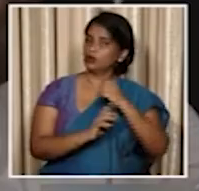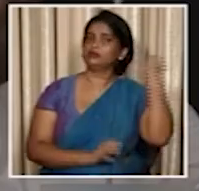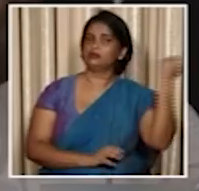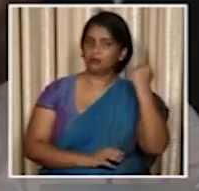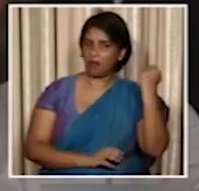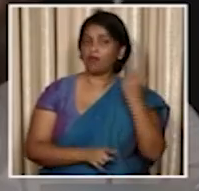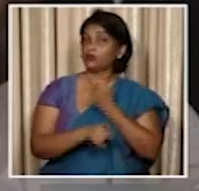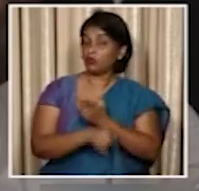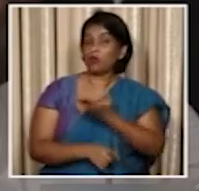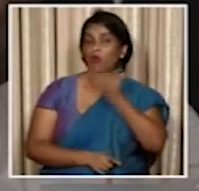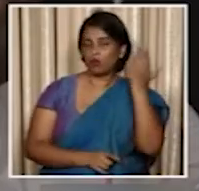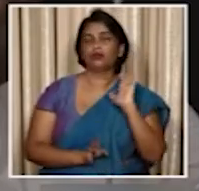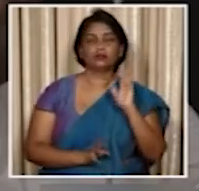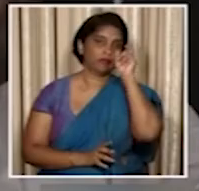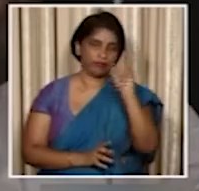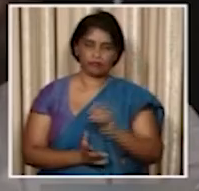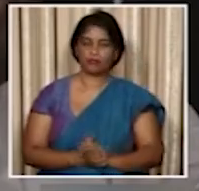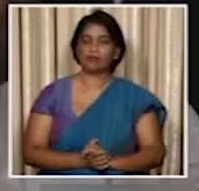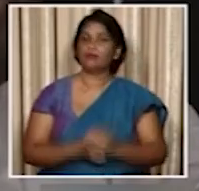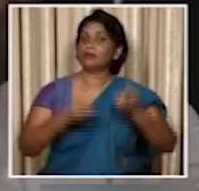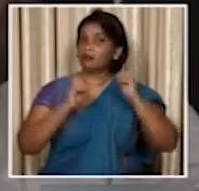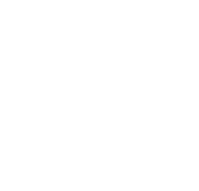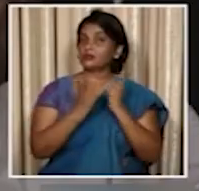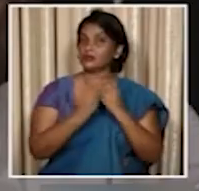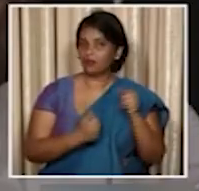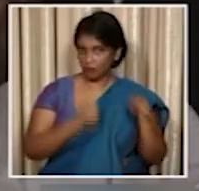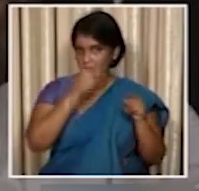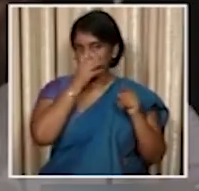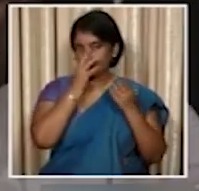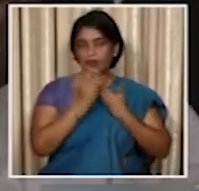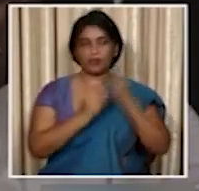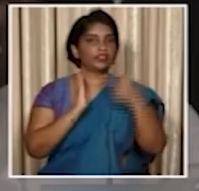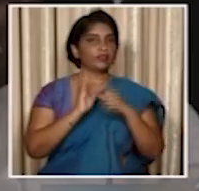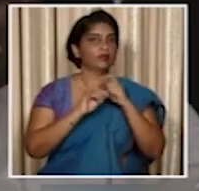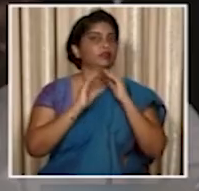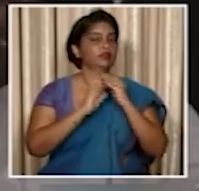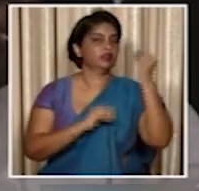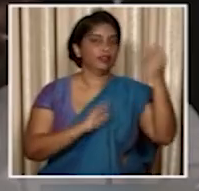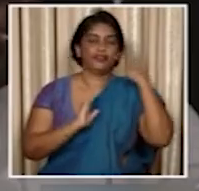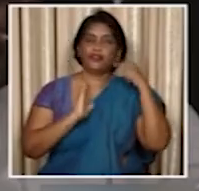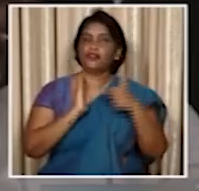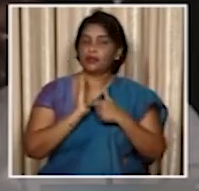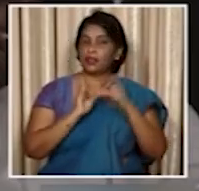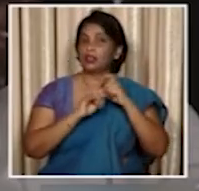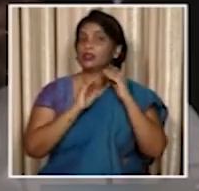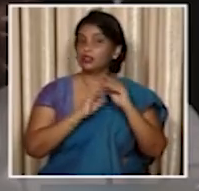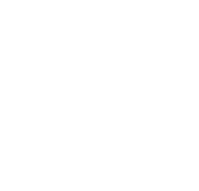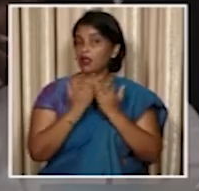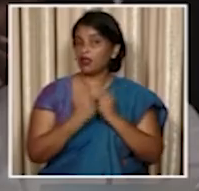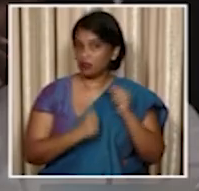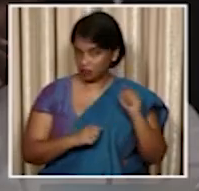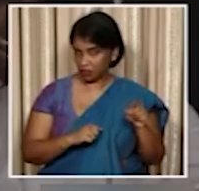කරන්න උගන්නන්න පුළුවන්කමක් තියෙනවද කියන කාරණය. ඊට පස්සේ ඒ ලකුණු යවනවා විභාග දෙපාර්තමේන්තුවට. විභාග දෙපාර්තමේන්තුව විසින් විභාග